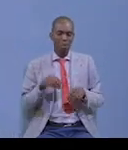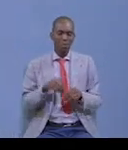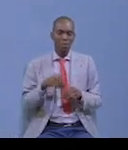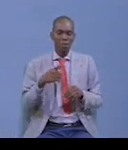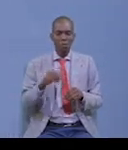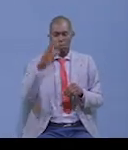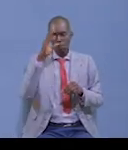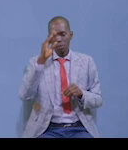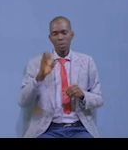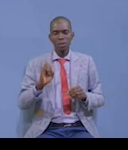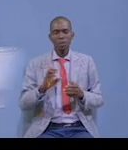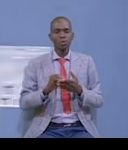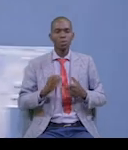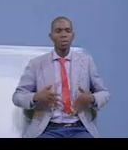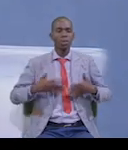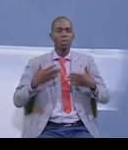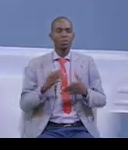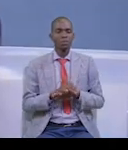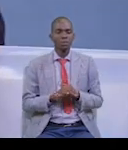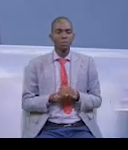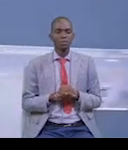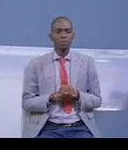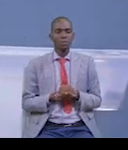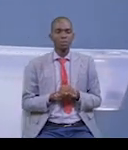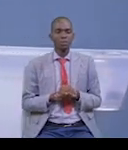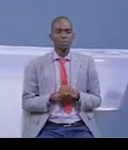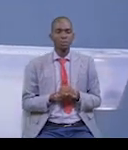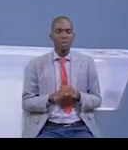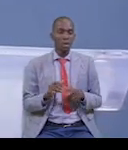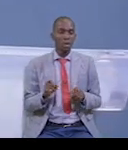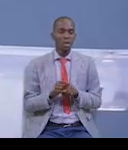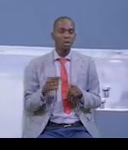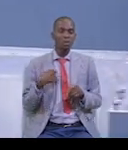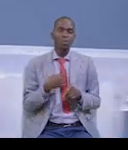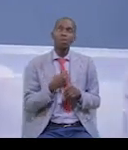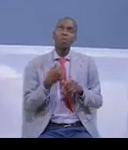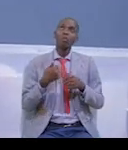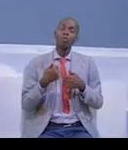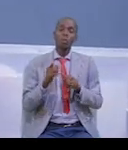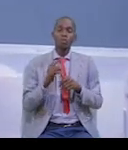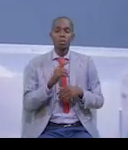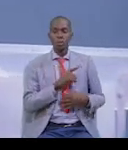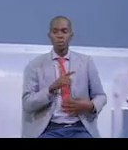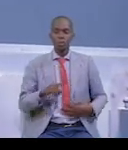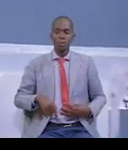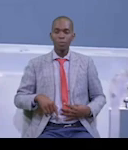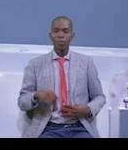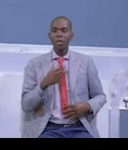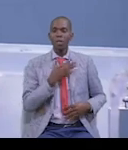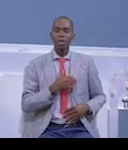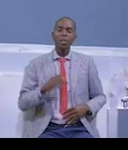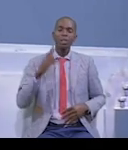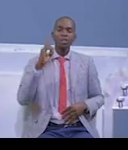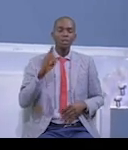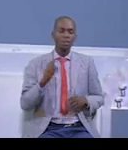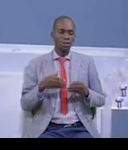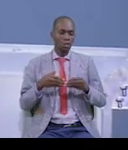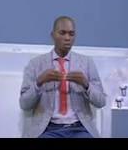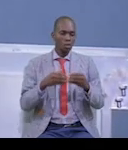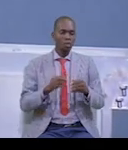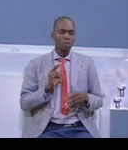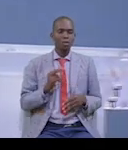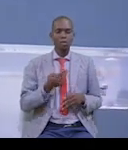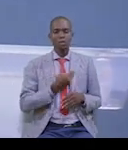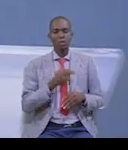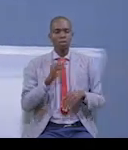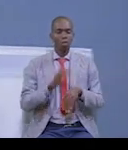vidhanam anta kuda shashvathanga konasagutune untundi. As we follow the Lord, prabhuni manam vembadistundaga, he leads us on and on. Ayana